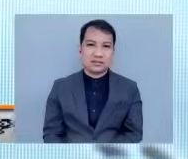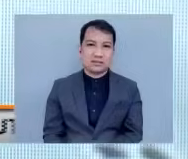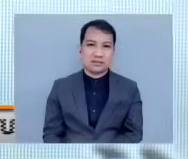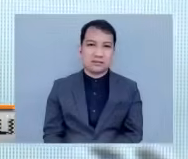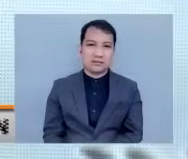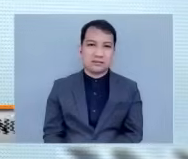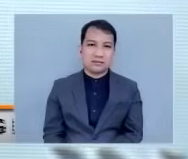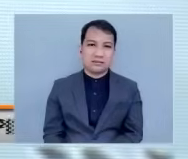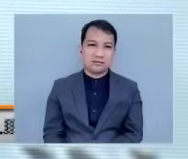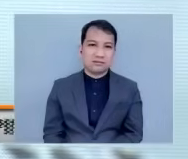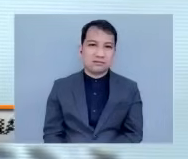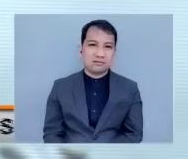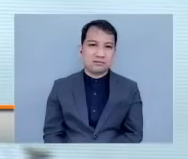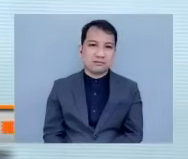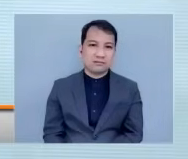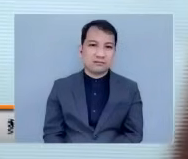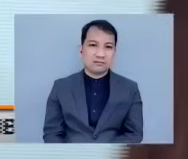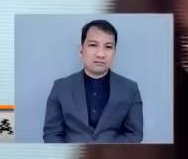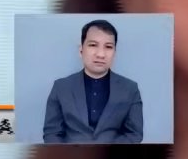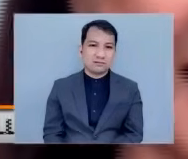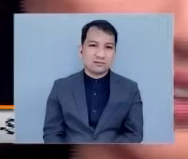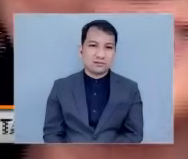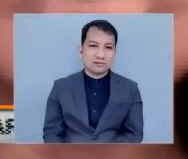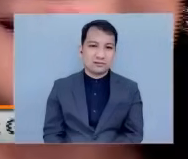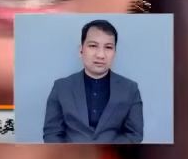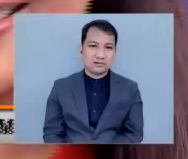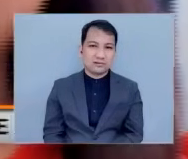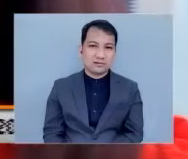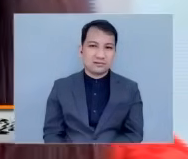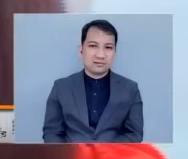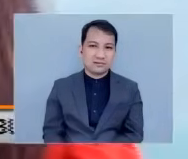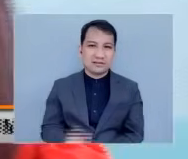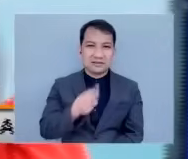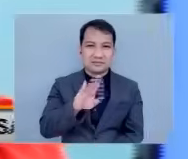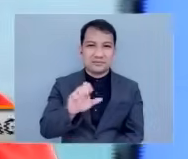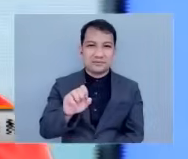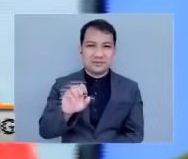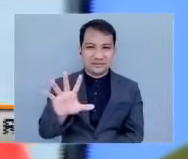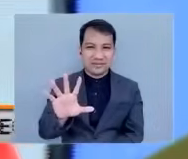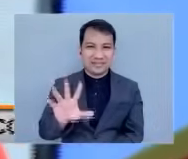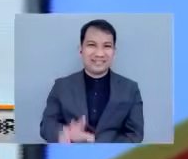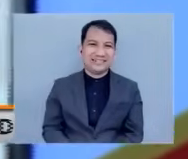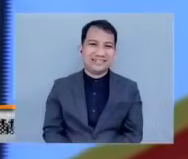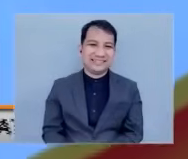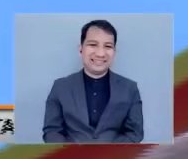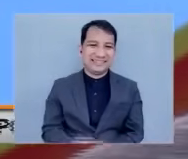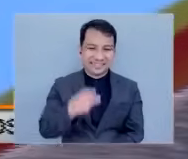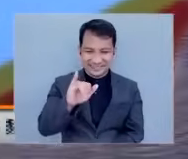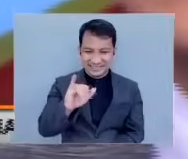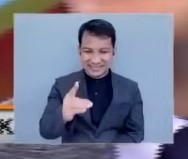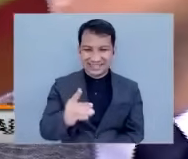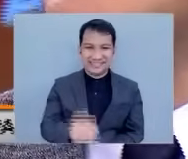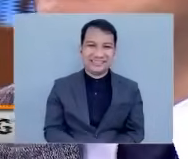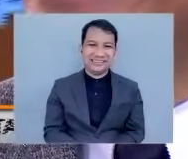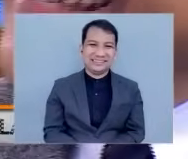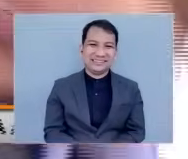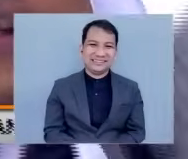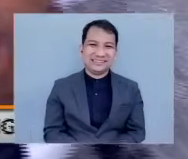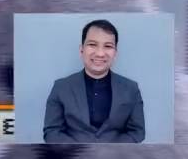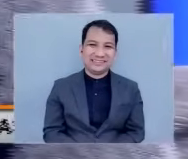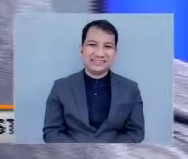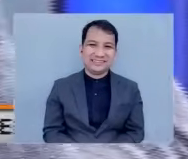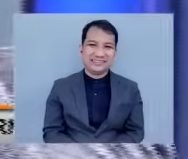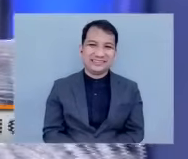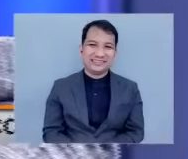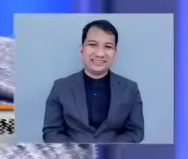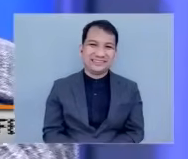diba? Bibified na tayong lahat. Ano? Bibified na tayong lahat. Parang kay Aiza Siguera. Bakit parang class na class pa rin